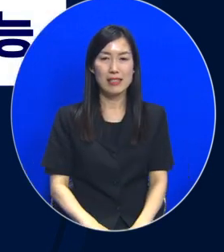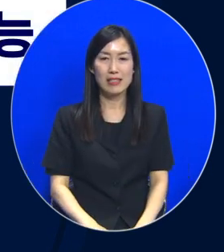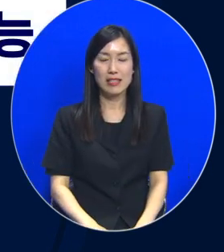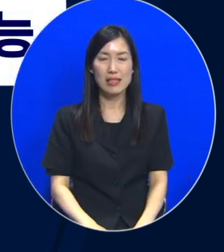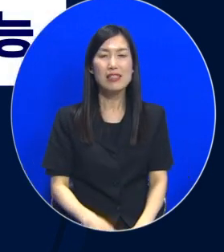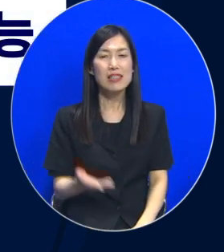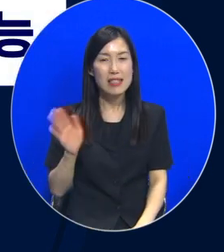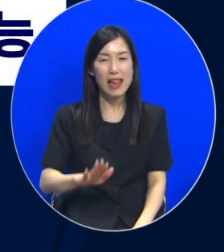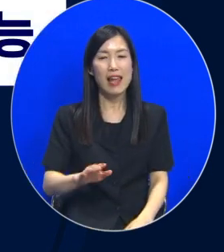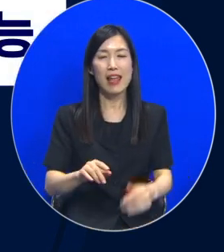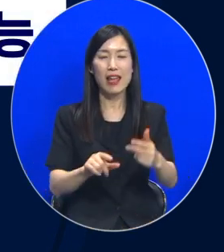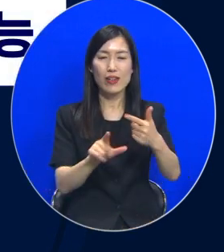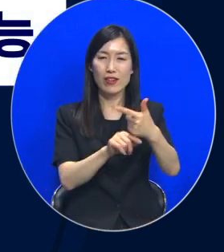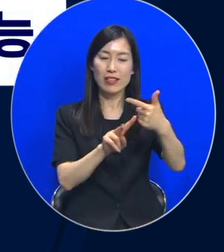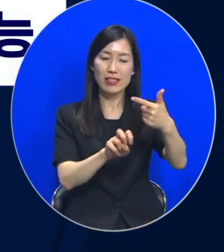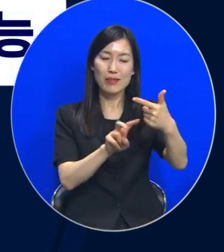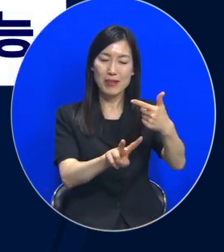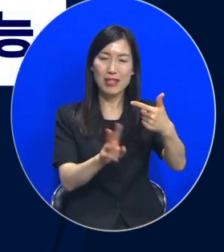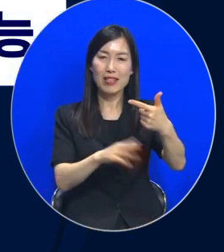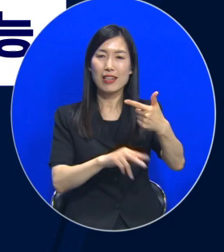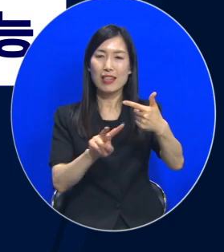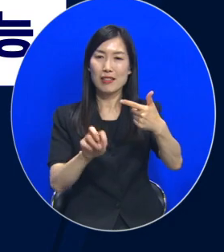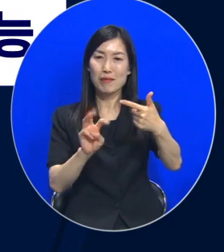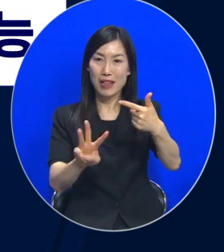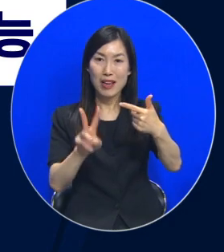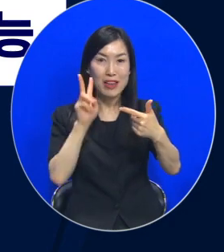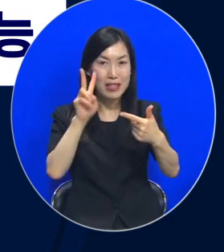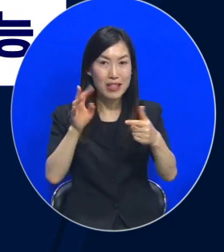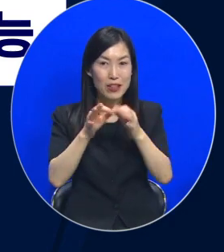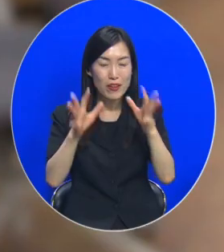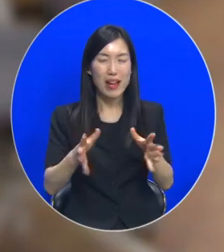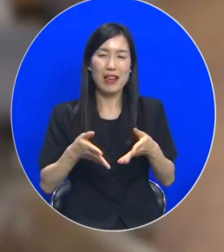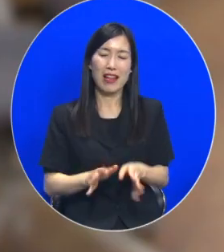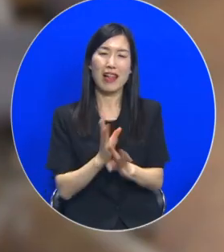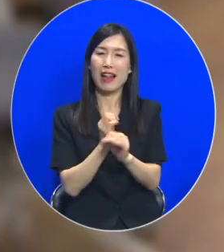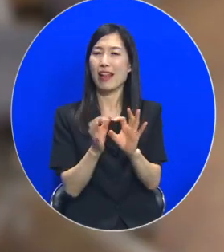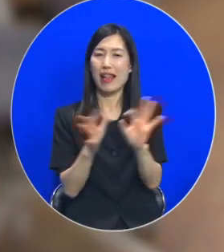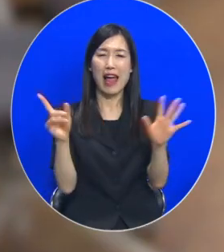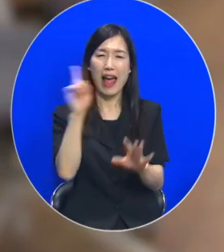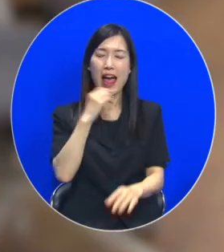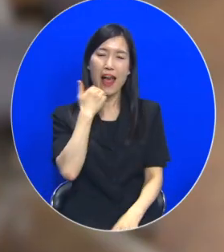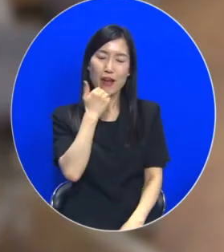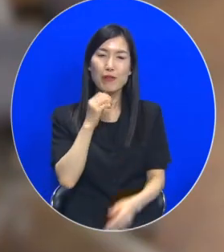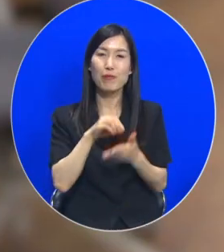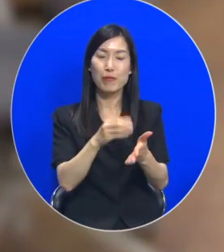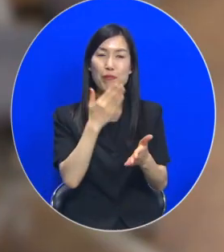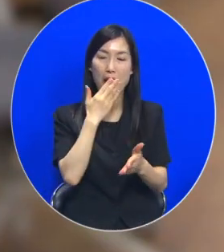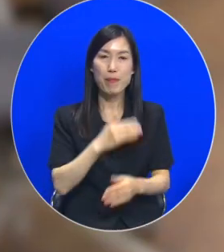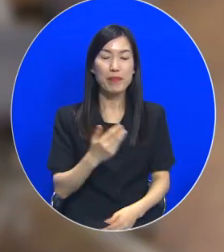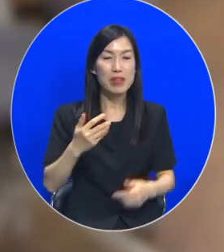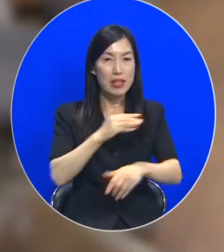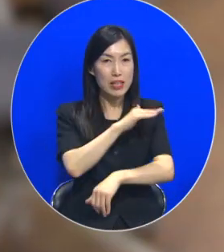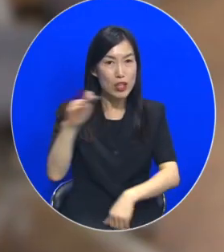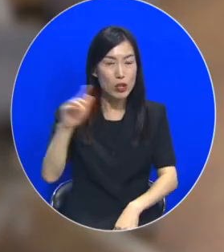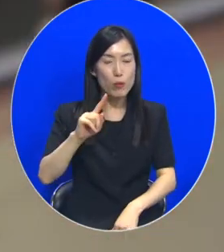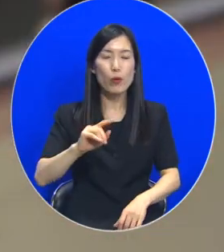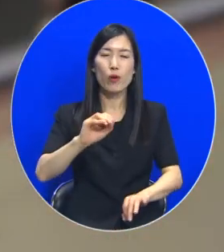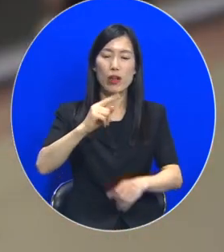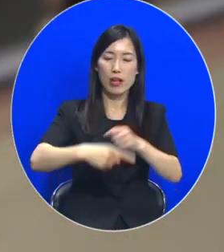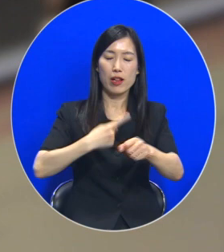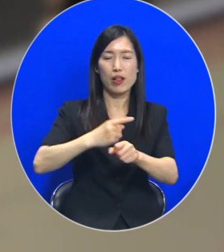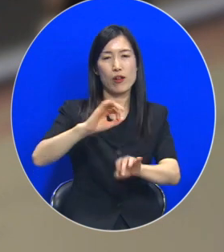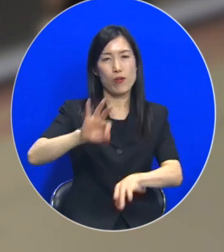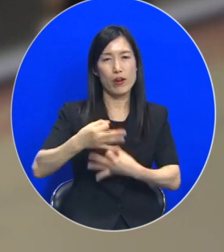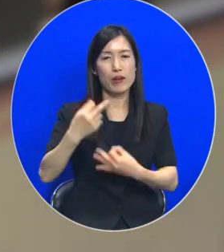23일 양일간은 출생년도와 관계없이 신청할 수 있습니다 총급여 7,500만원 중위소득